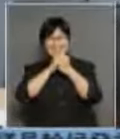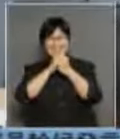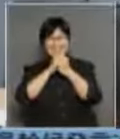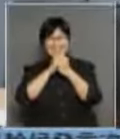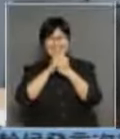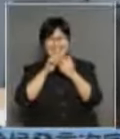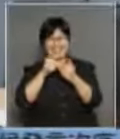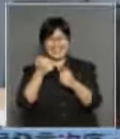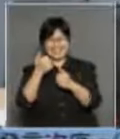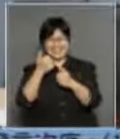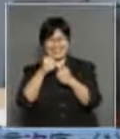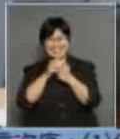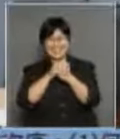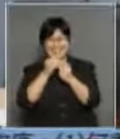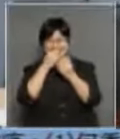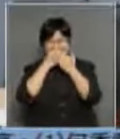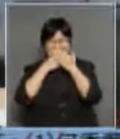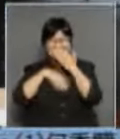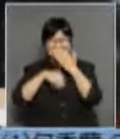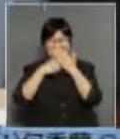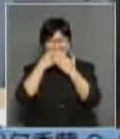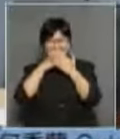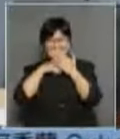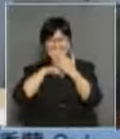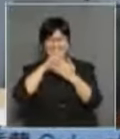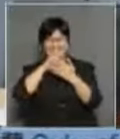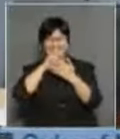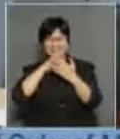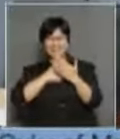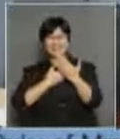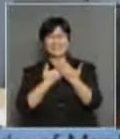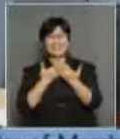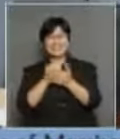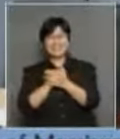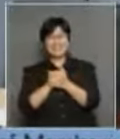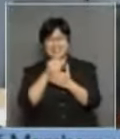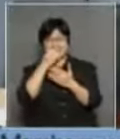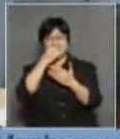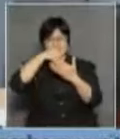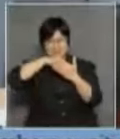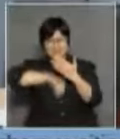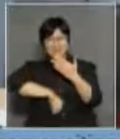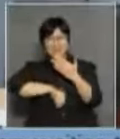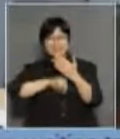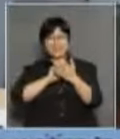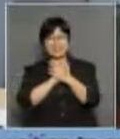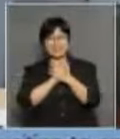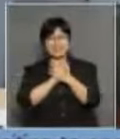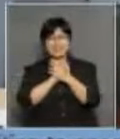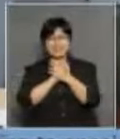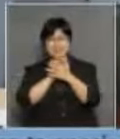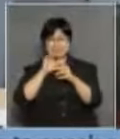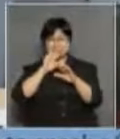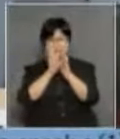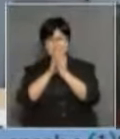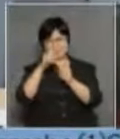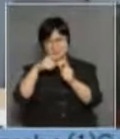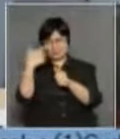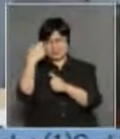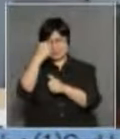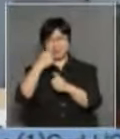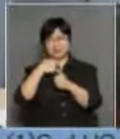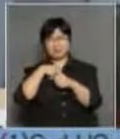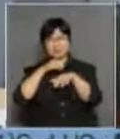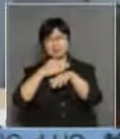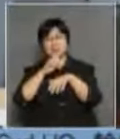咪啊？如果食唔落，咪揾啲紙沖下水咯，食落去。喂，所以主席，你先話